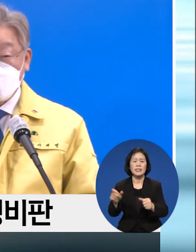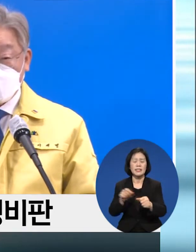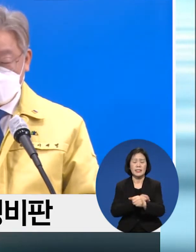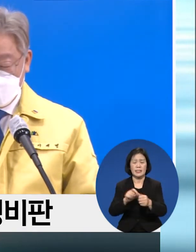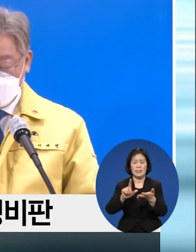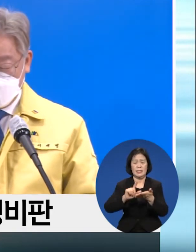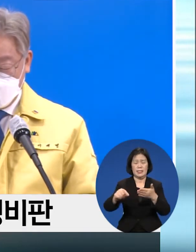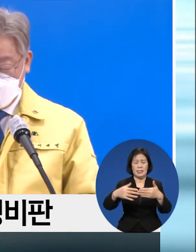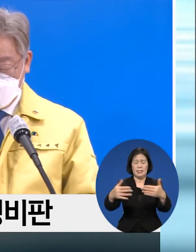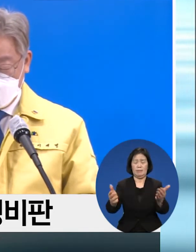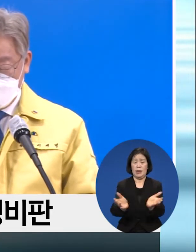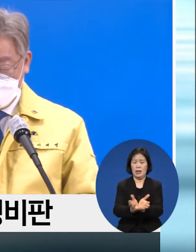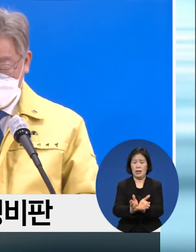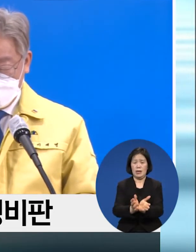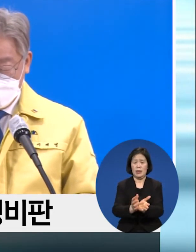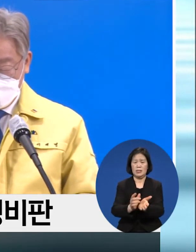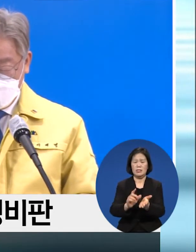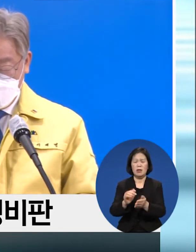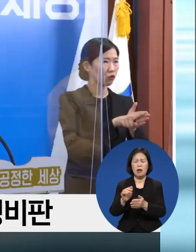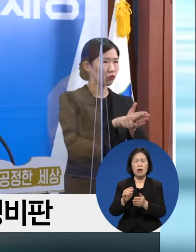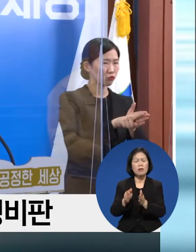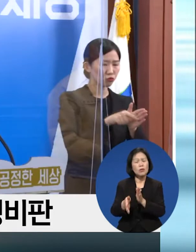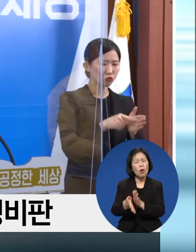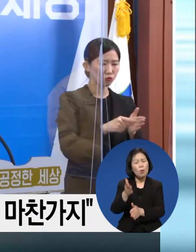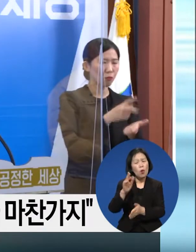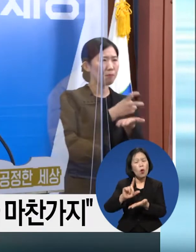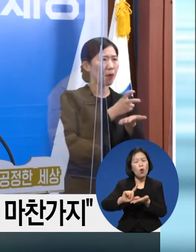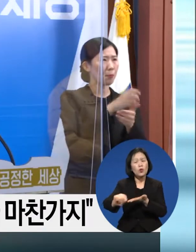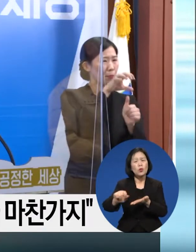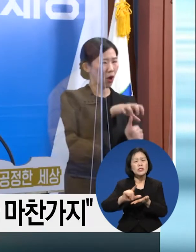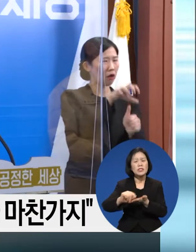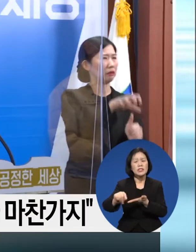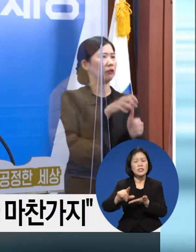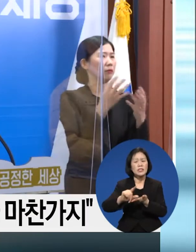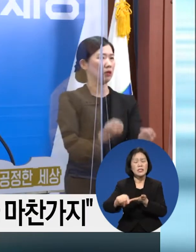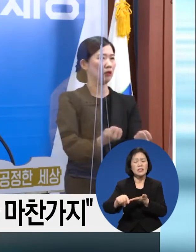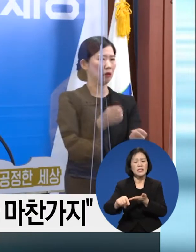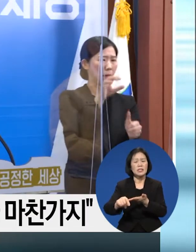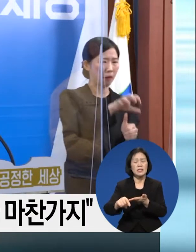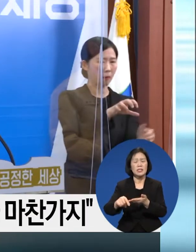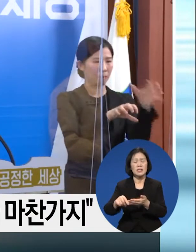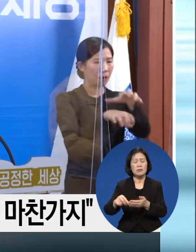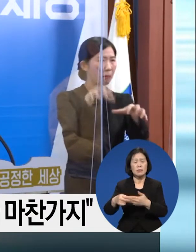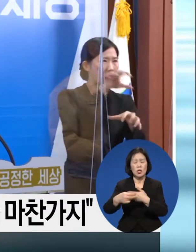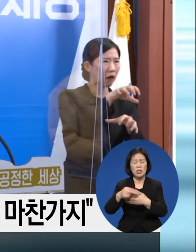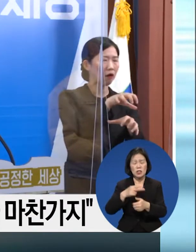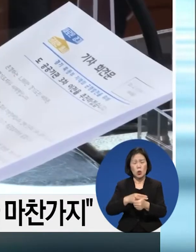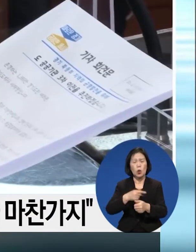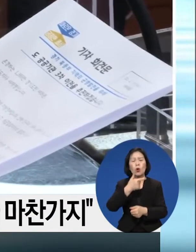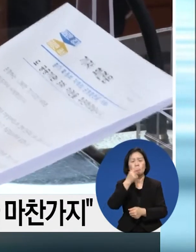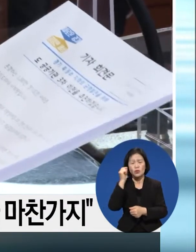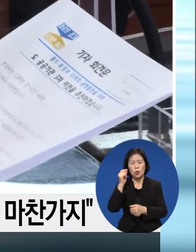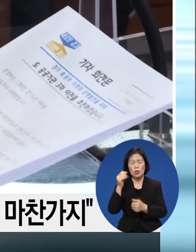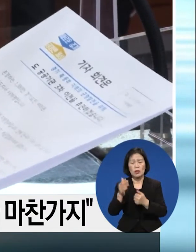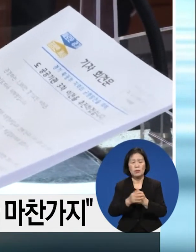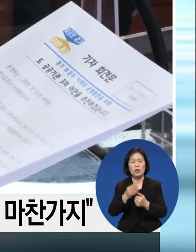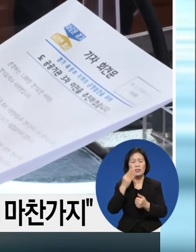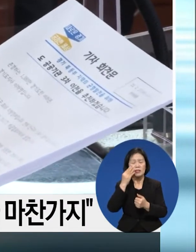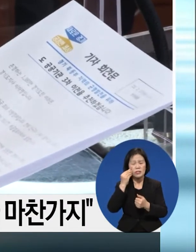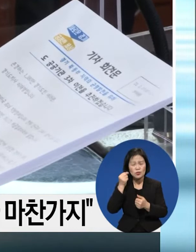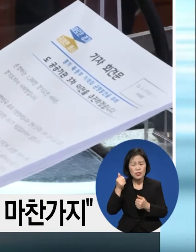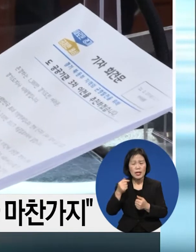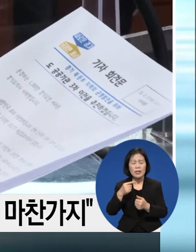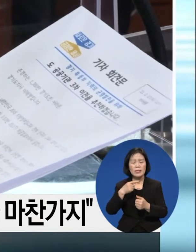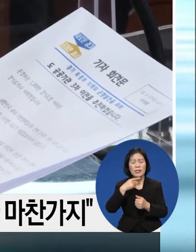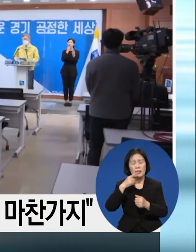지방에 뭐 예를 들면 낙후한 도서 지역이라든가 이런 곳에서는 이제 의료 인력이 많이 부족하거든요. 그래서 숙련 간호사의 경우 아니